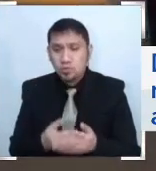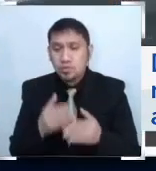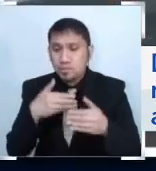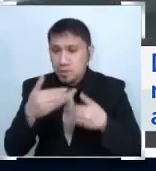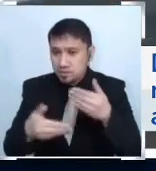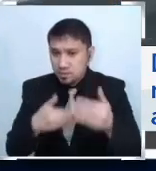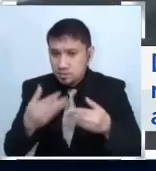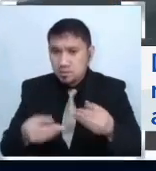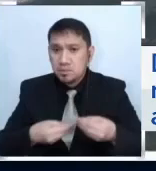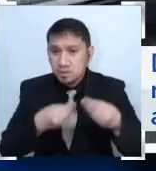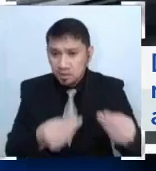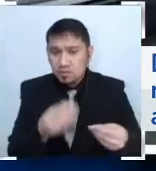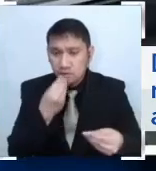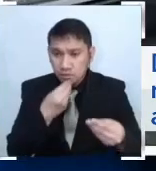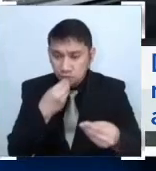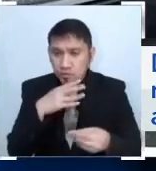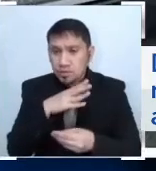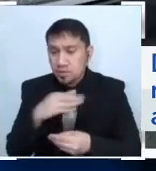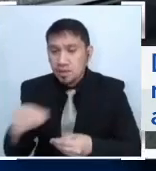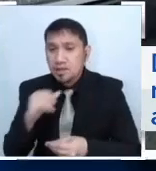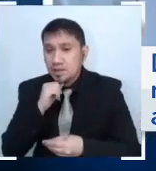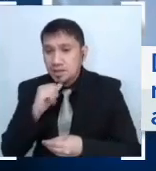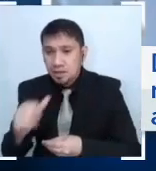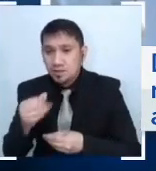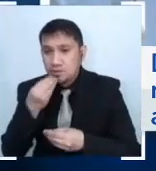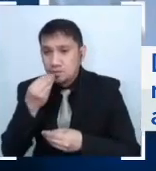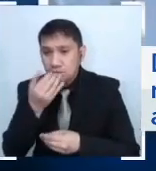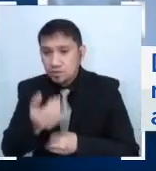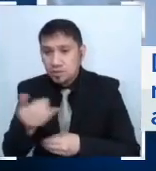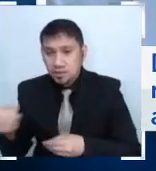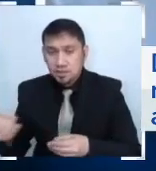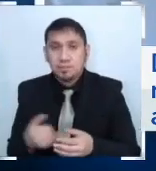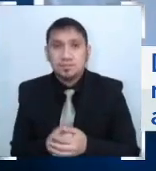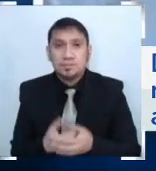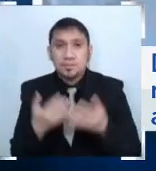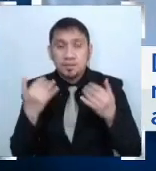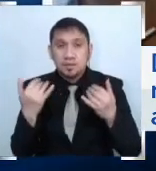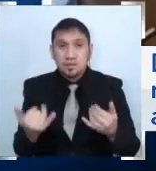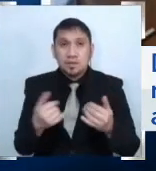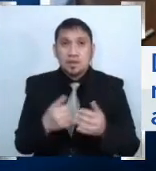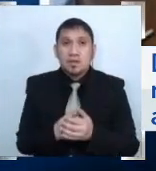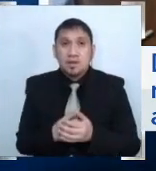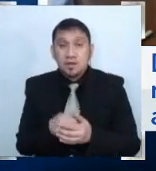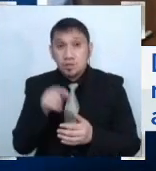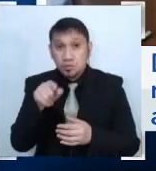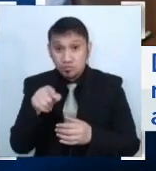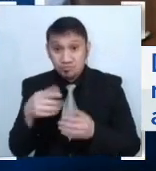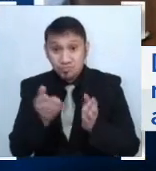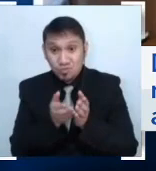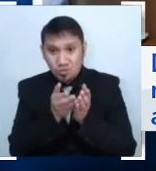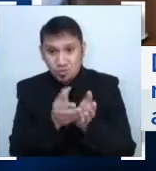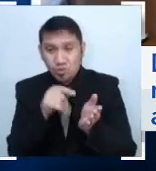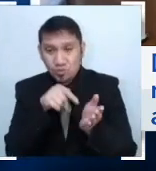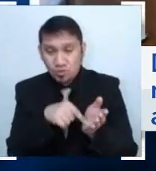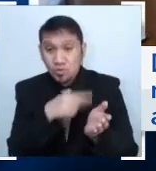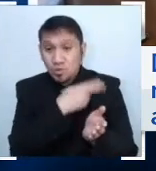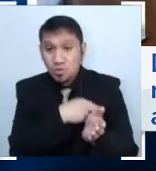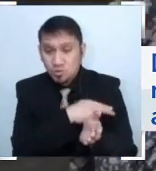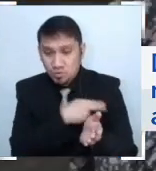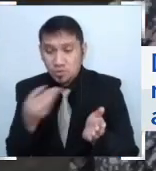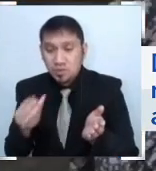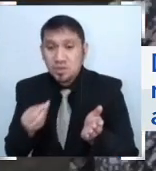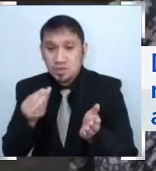items. Ang presidential ship na BRP ang Pangulo, ginawa mo ng floating hospital para magbigay ng serbisyo sa mga